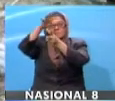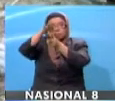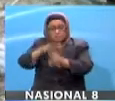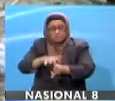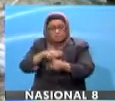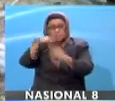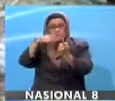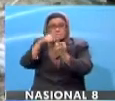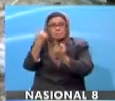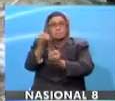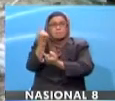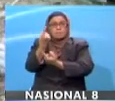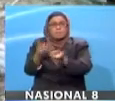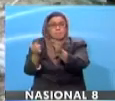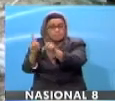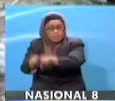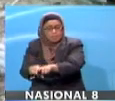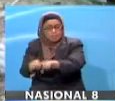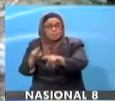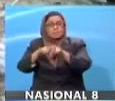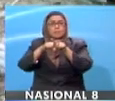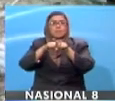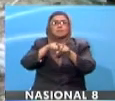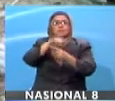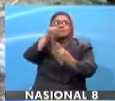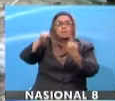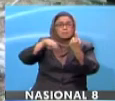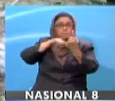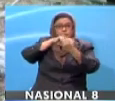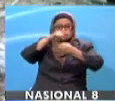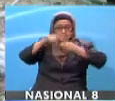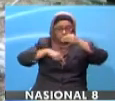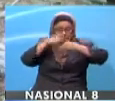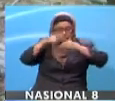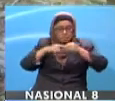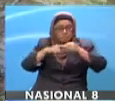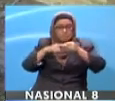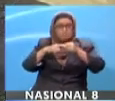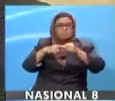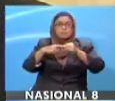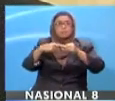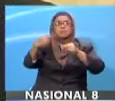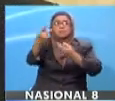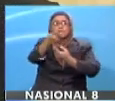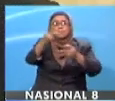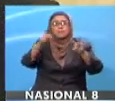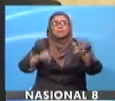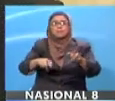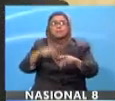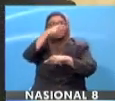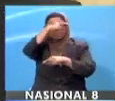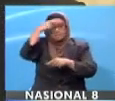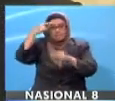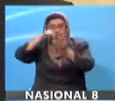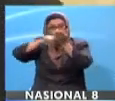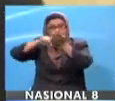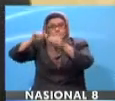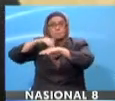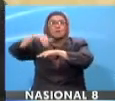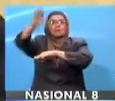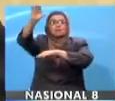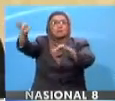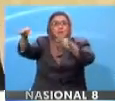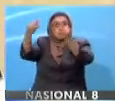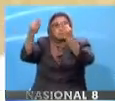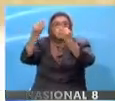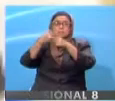berlaku. Mengenai kotak hitam dianalisis di Perancis, beliau berkata ia amalan biasa kerana Malaysia tidak mempunyai keupayaan untuk